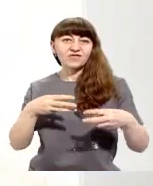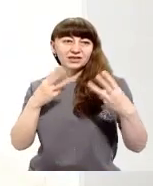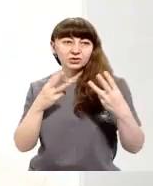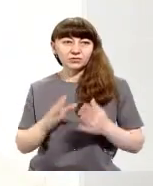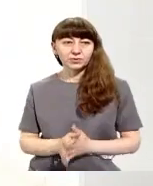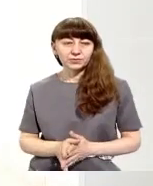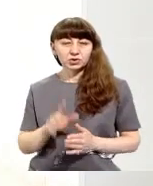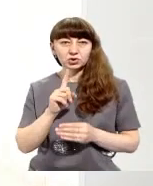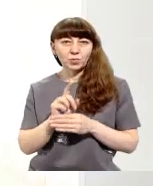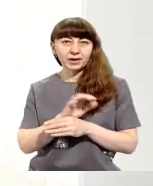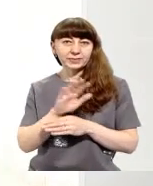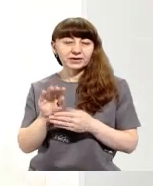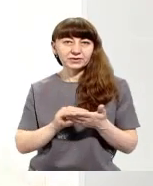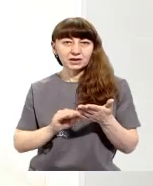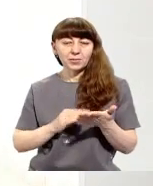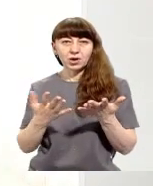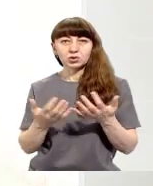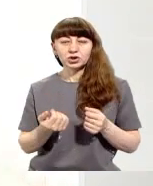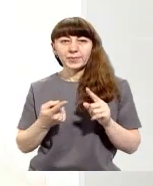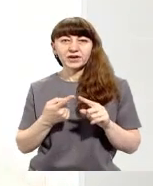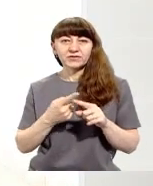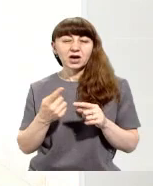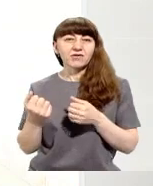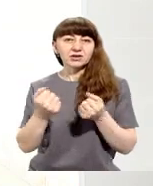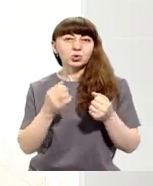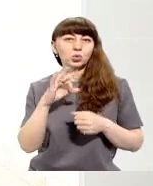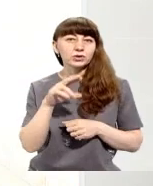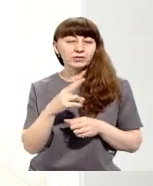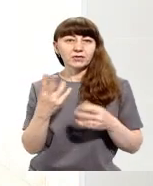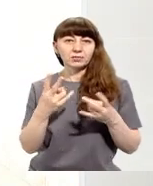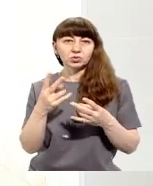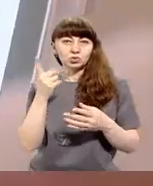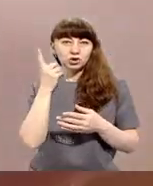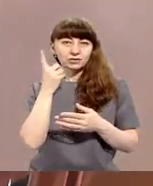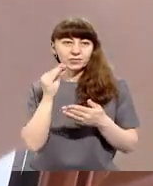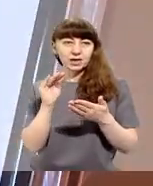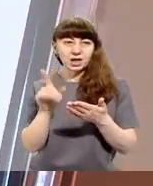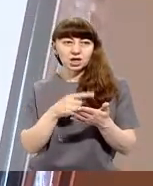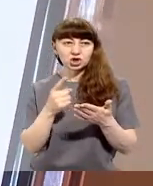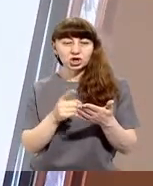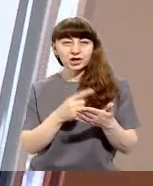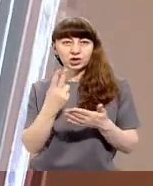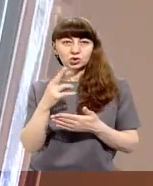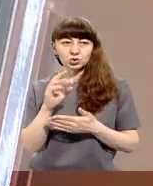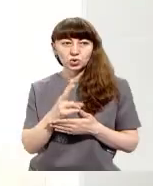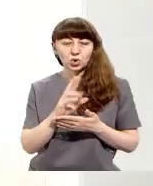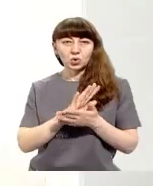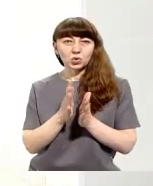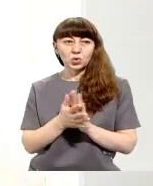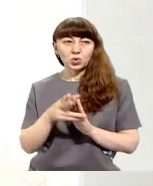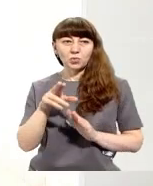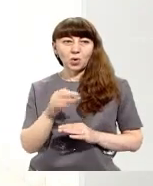Чтобы подать заявление на получение первичного водительского удостоверения, вам необходимо зайти в само приложение ЦОН. Вам будет доступен раздел «Услуга